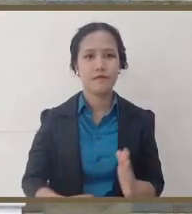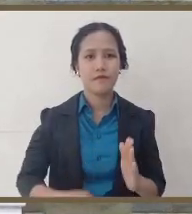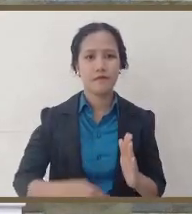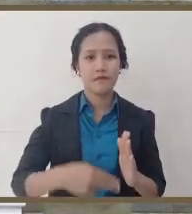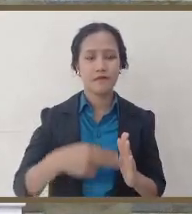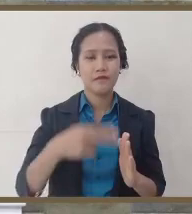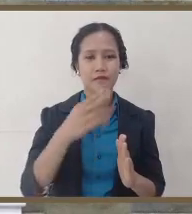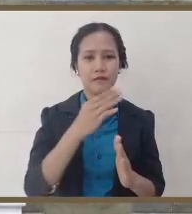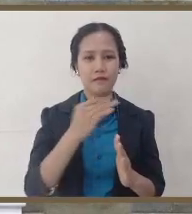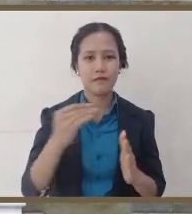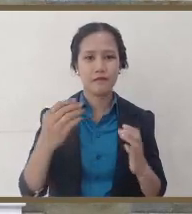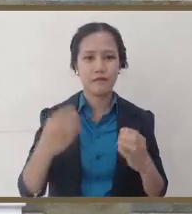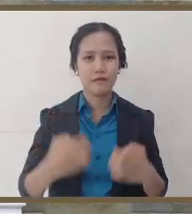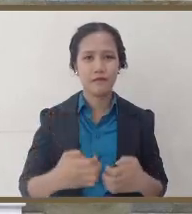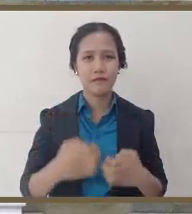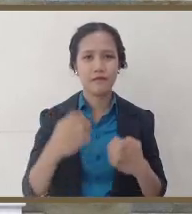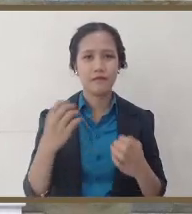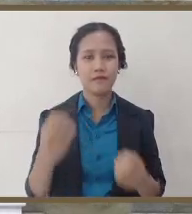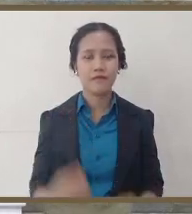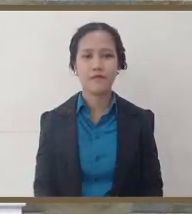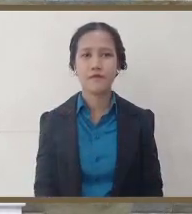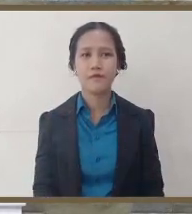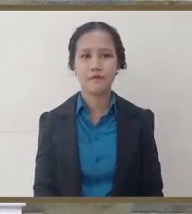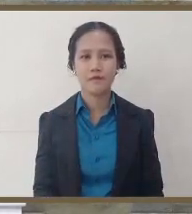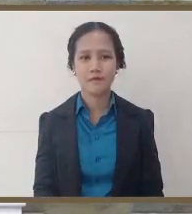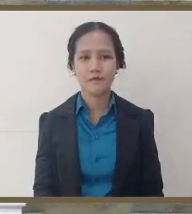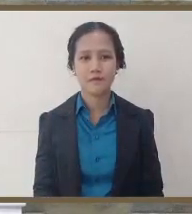kaaway ay binata.